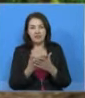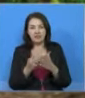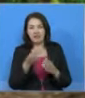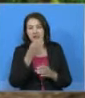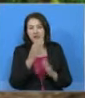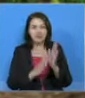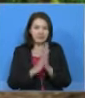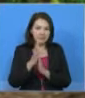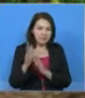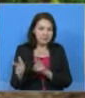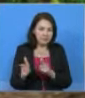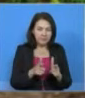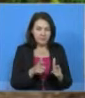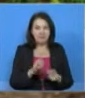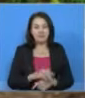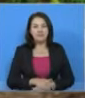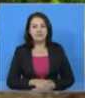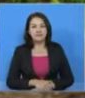қарғанда ертерек дайын болады, ертерек пісет.